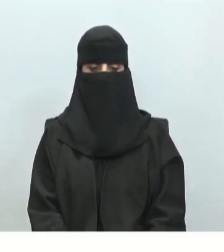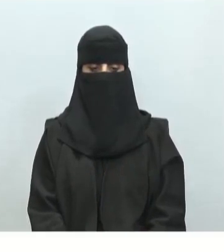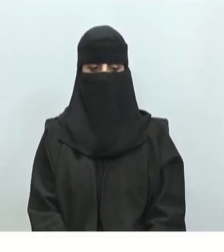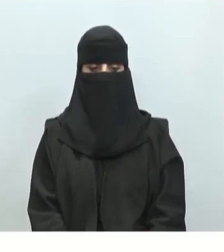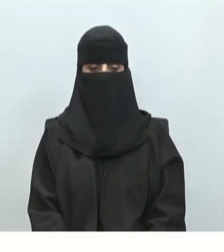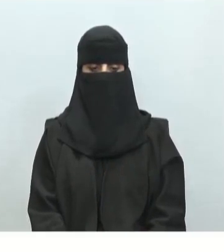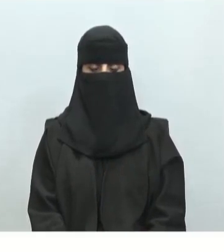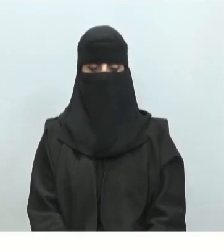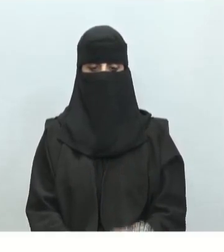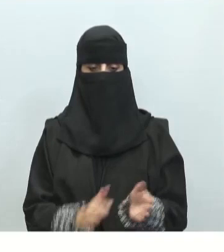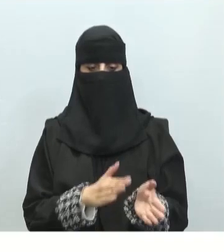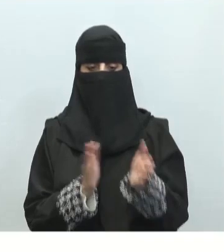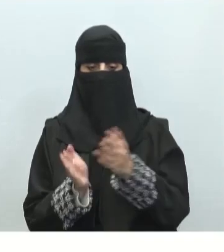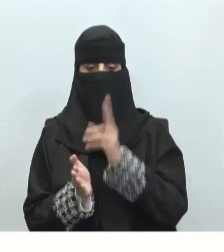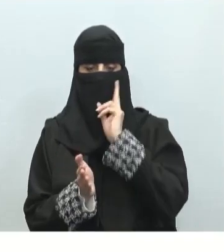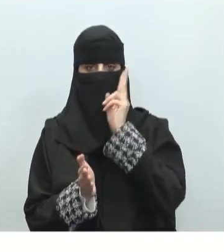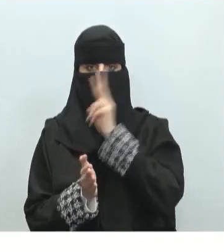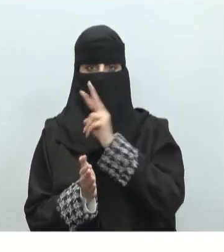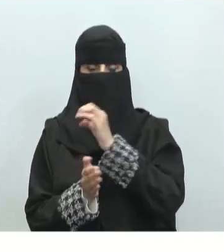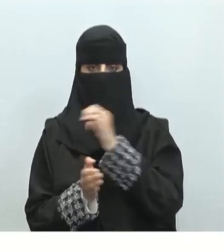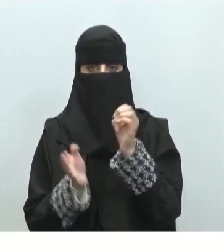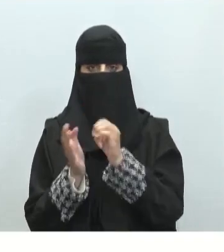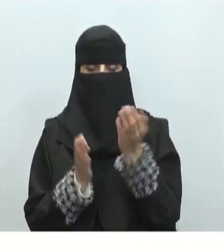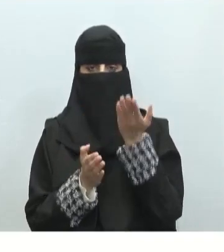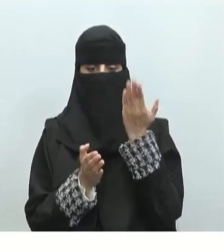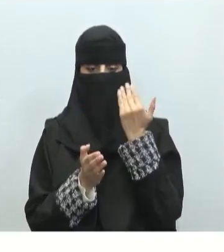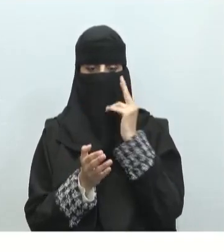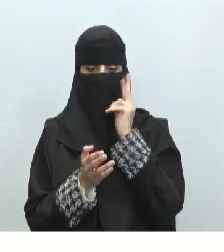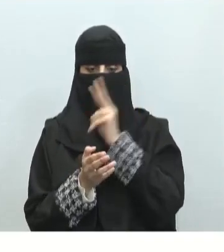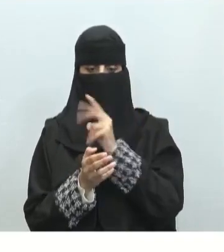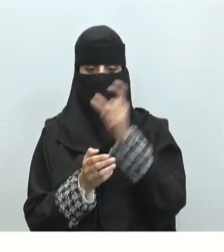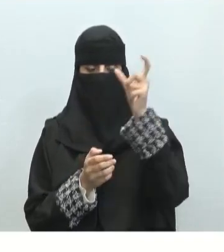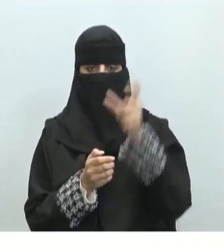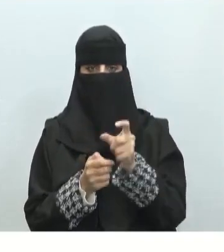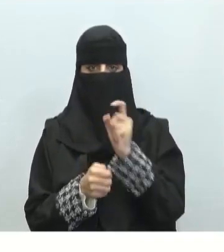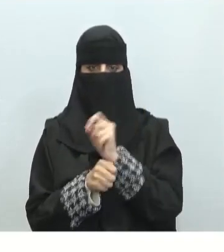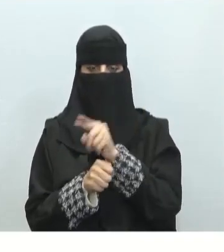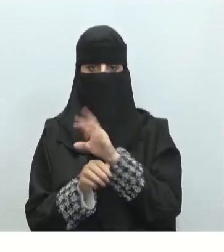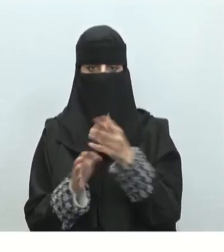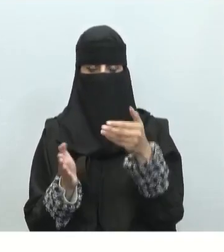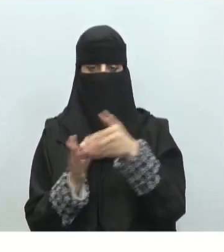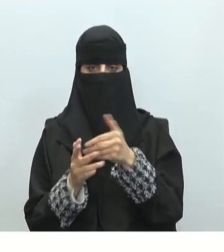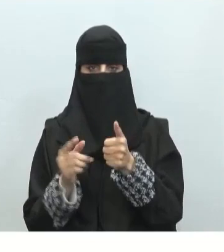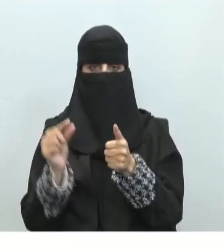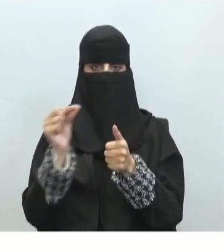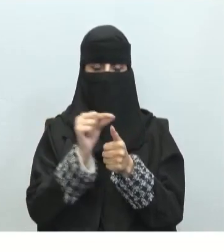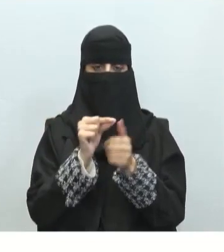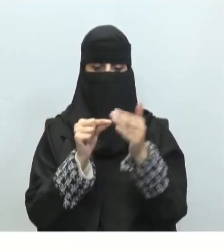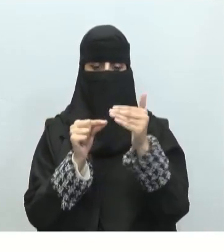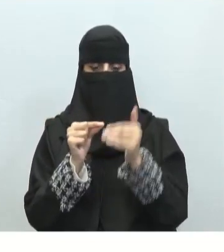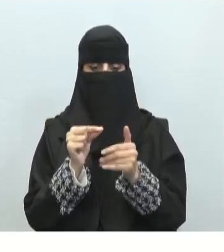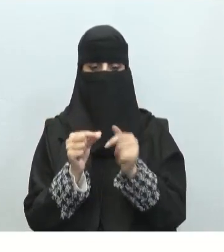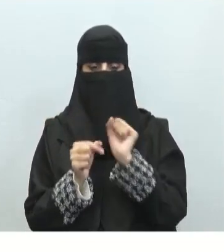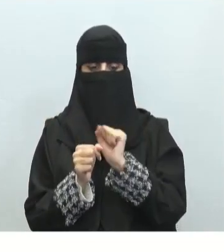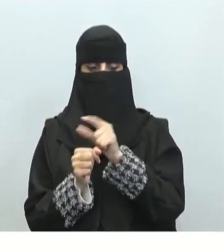الابطال ارجع الى الجمل السابقه والاحظ الفاعل ما الحركه التي تظهر على اخره كما بينت لكم الضمه